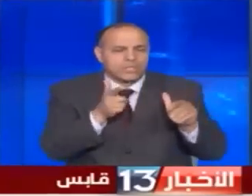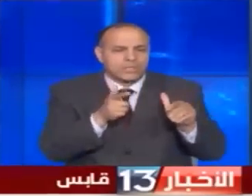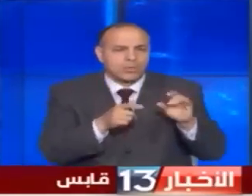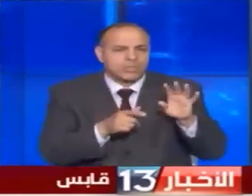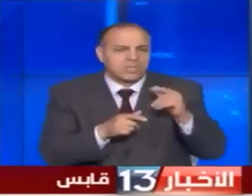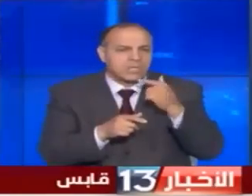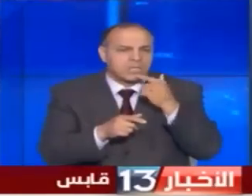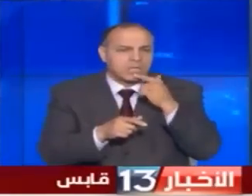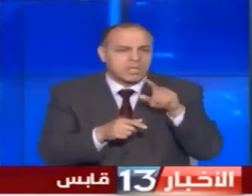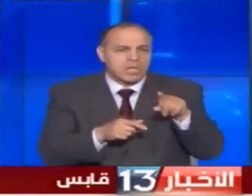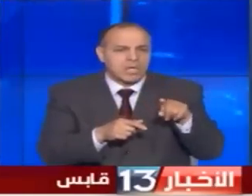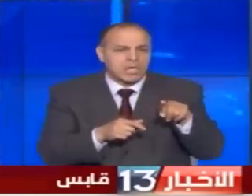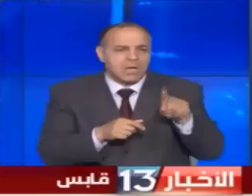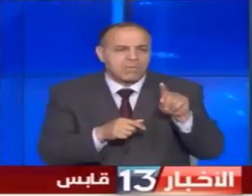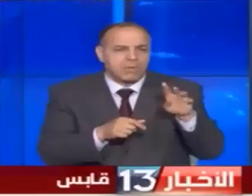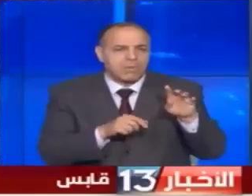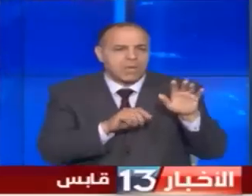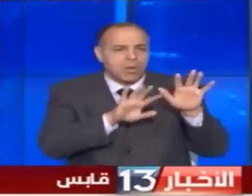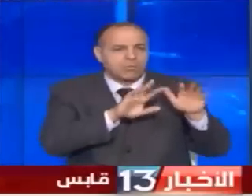وخمسين